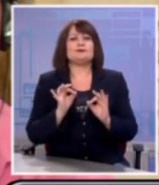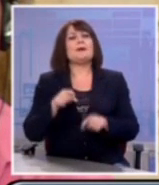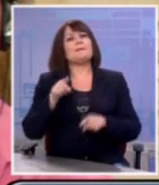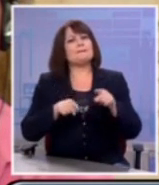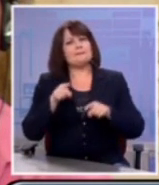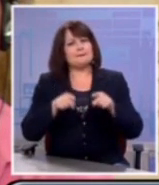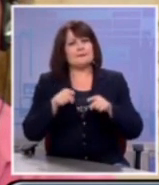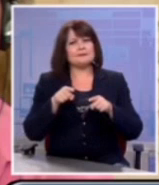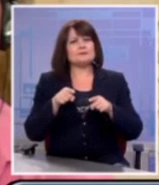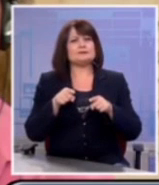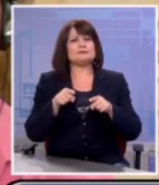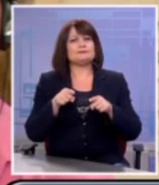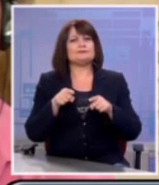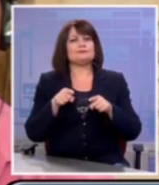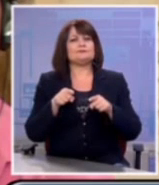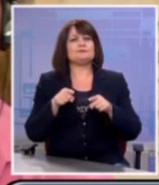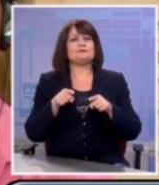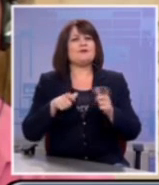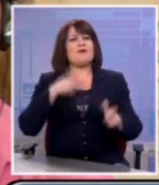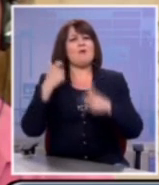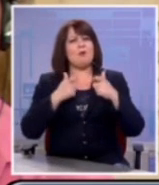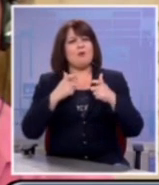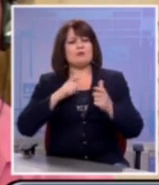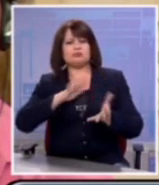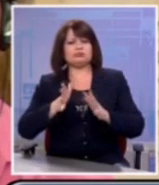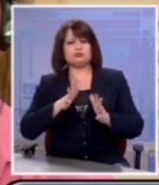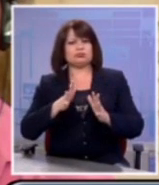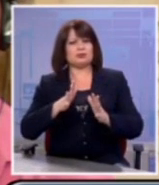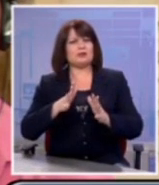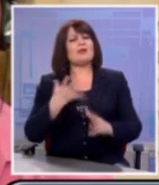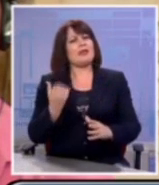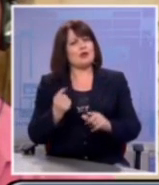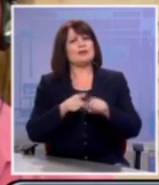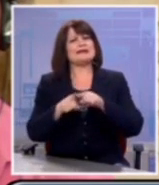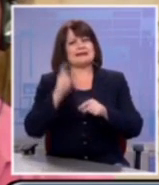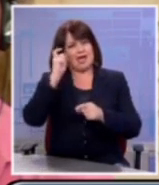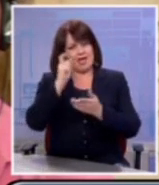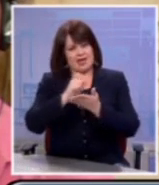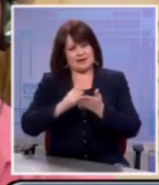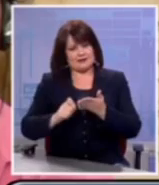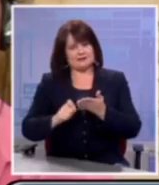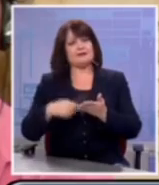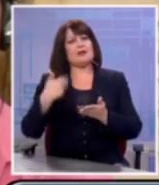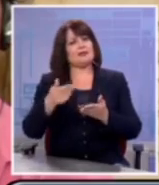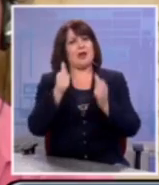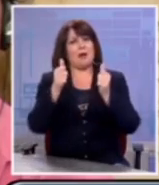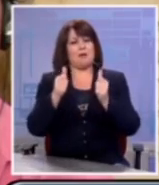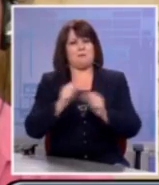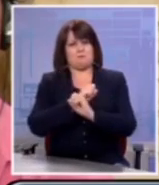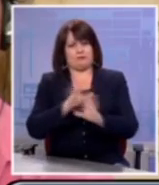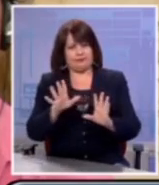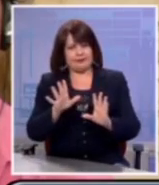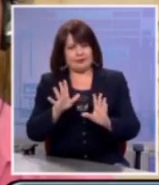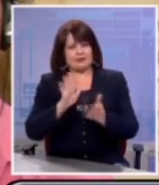κάποιες αντιφάσεις, αντιδράσεις σε σχέση με την έκθεση αυτή θα δημοσιοποιηθούν και